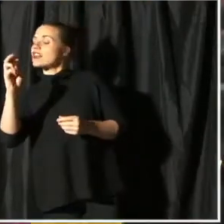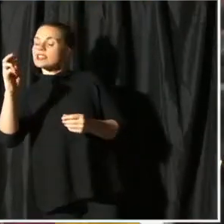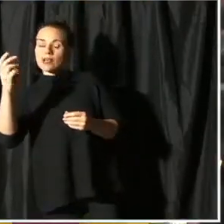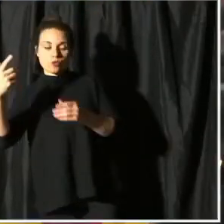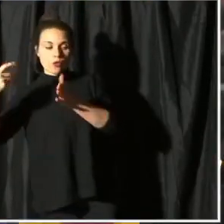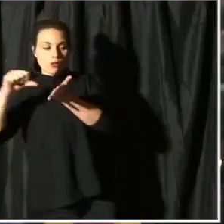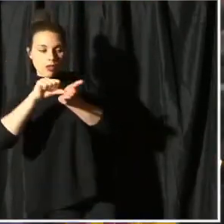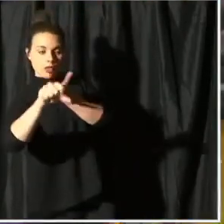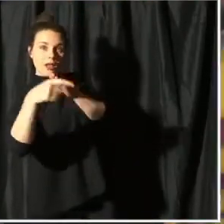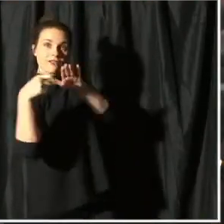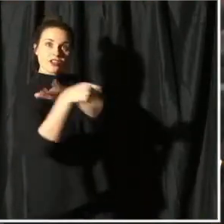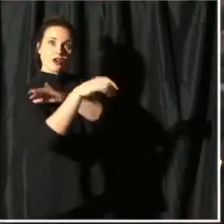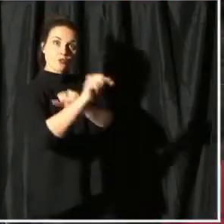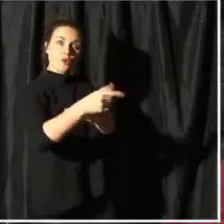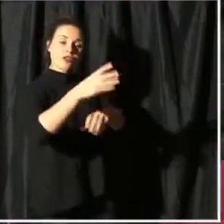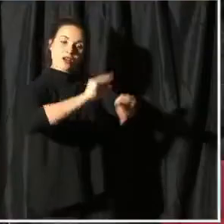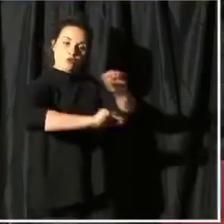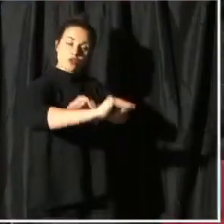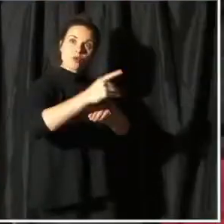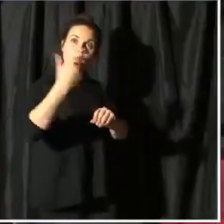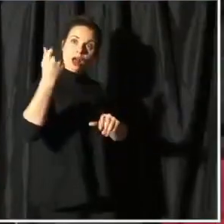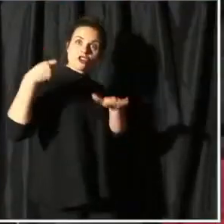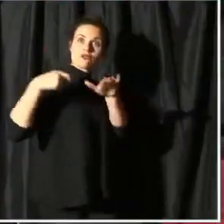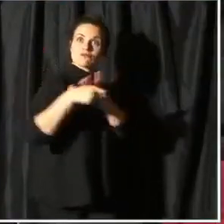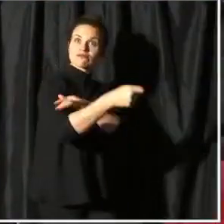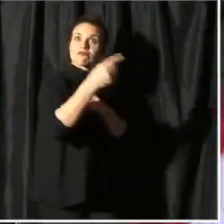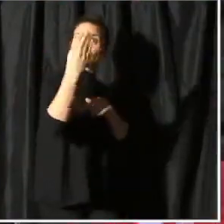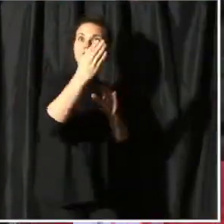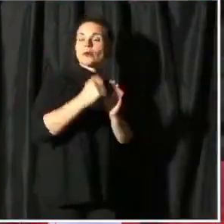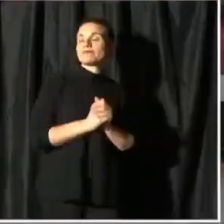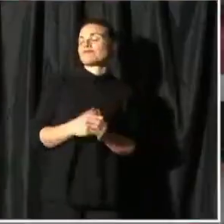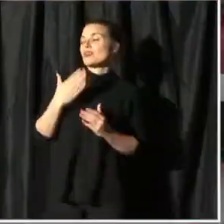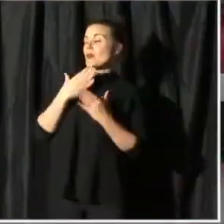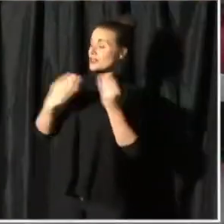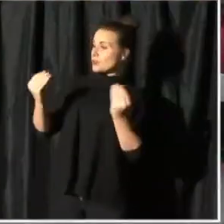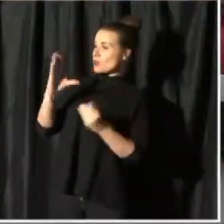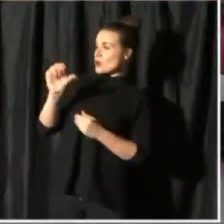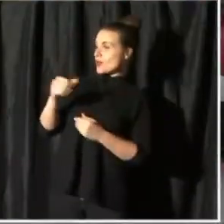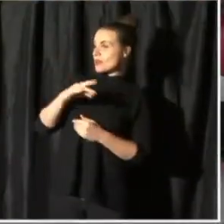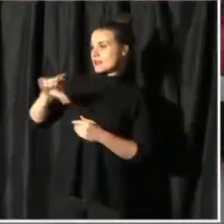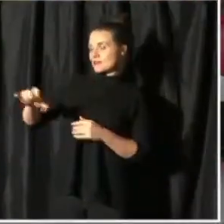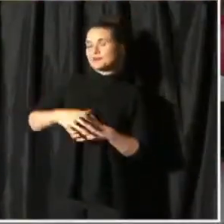les soins on en a besoin merci merci beaucoup camille merci